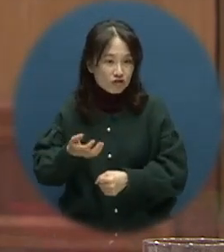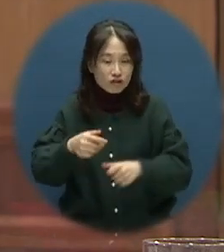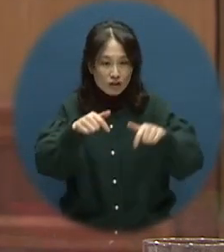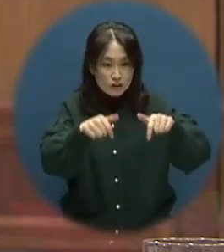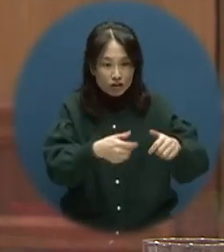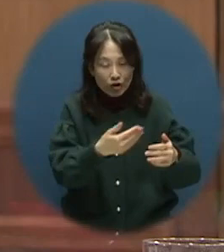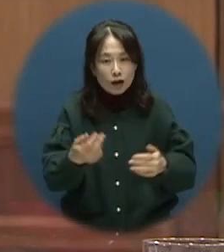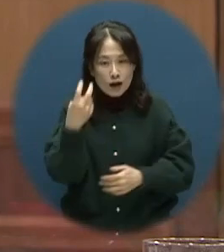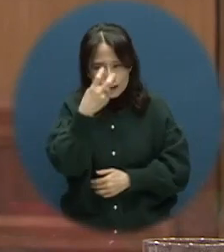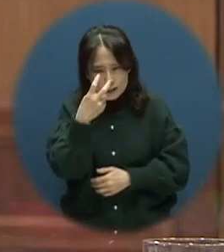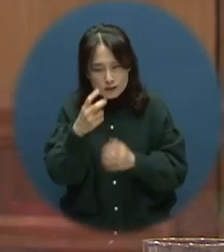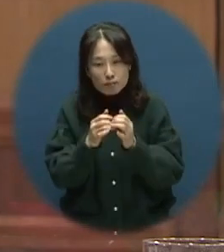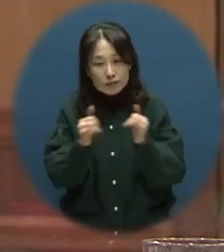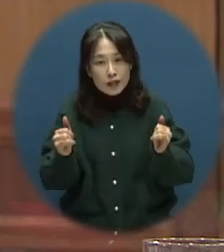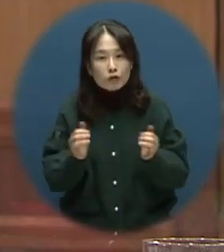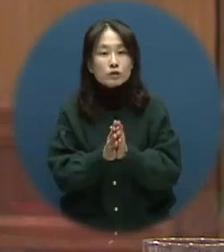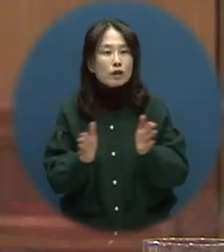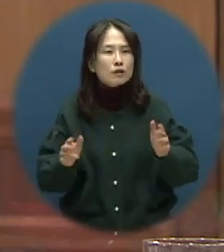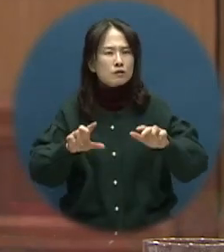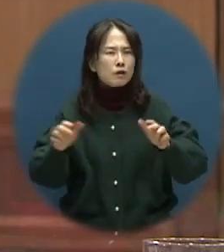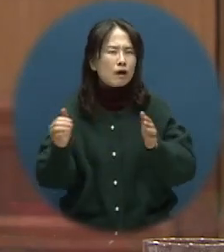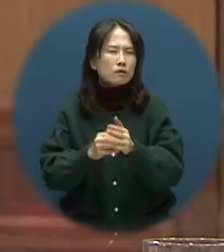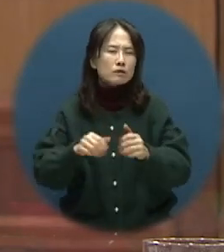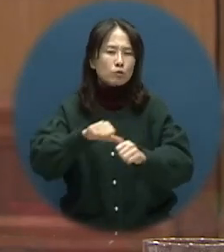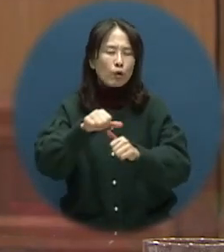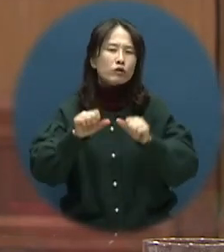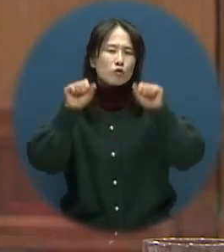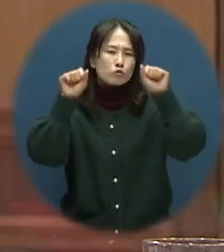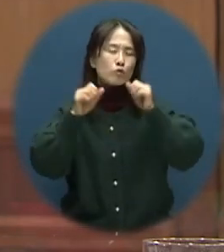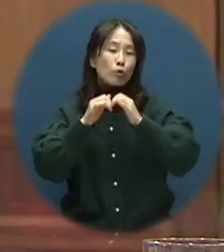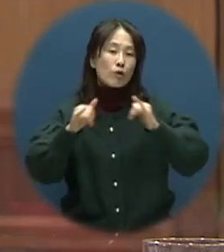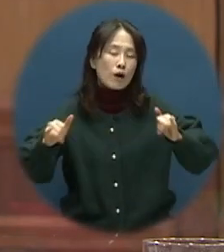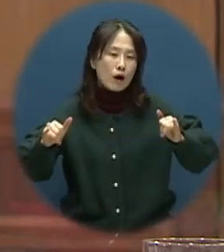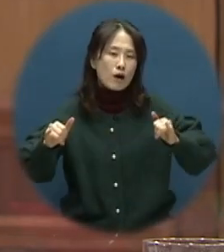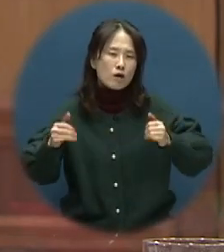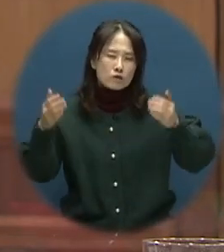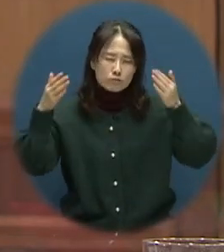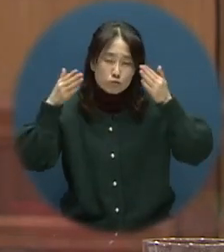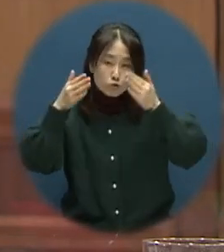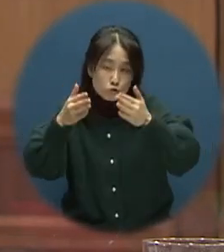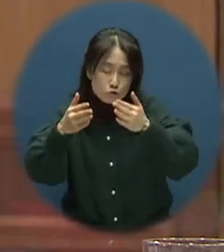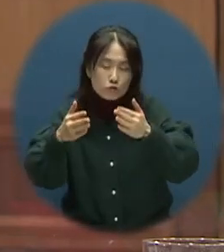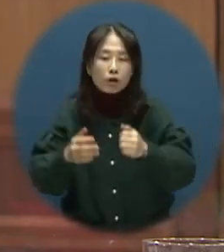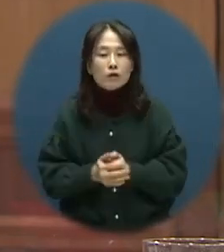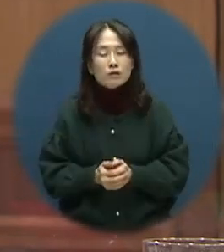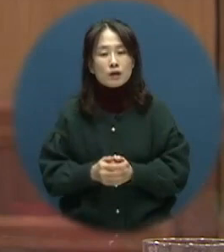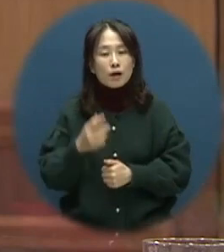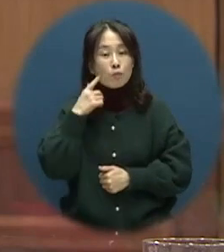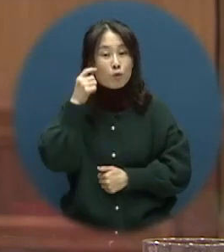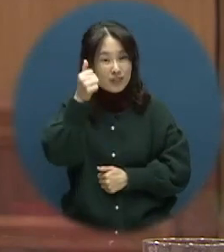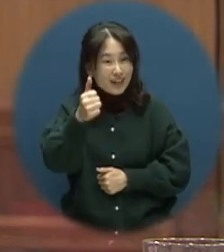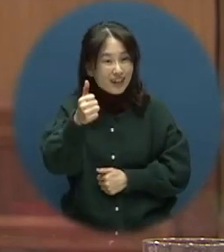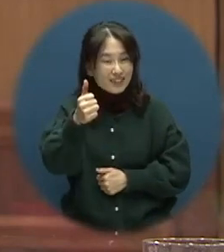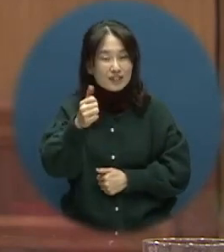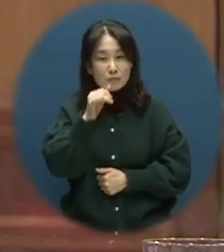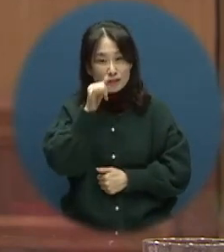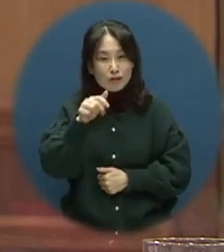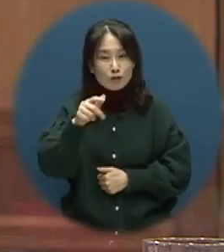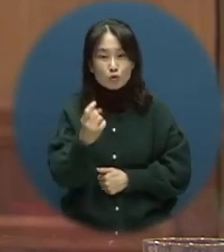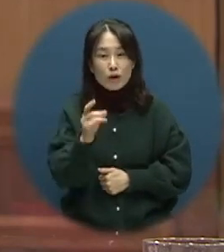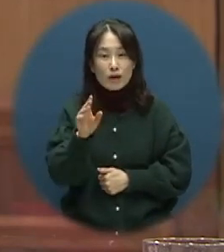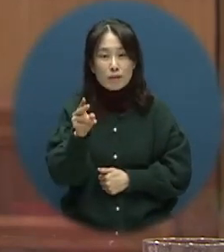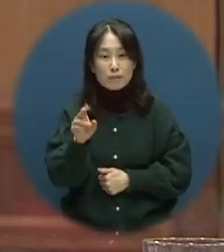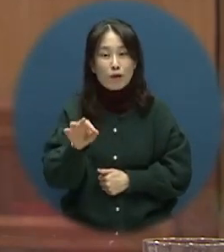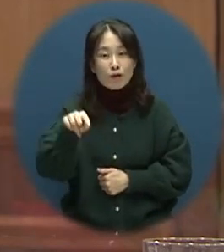서강 지킴이로 시작을 해서 지금까지 환경운동으로 일로 매진하고 계신 그런데 목사님이세요. 네,